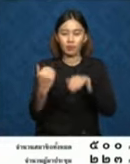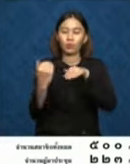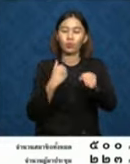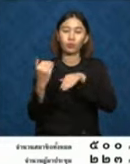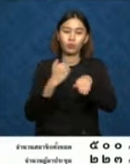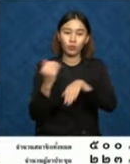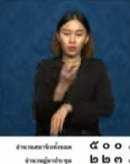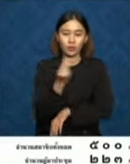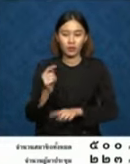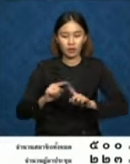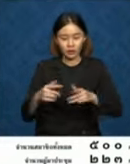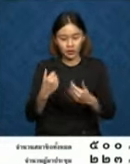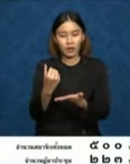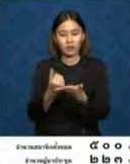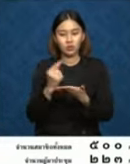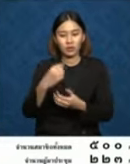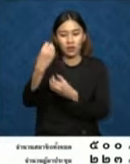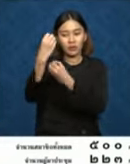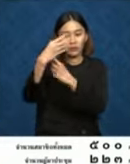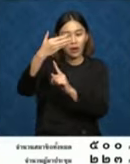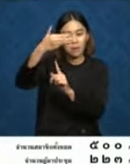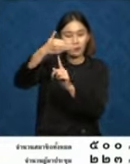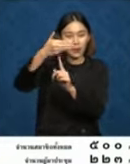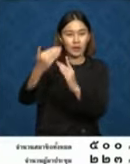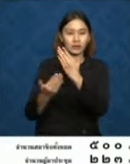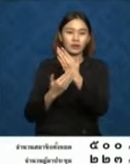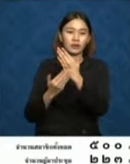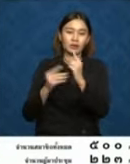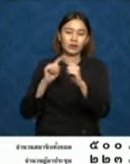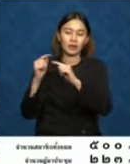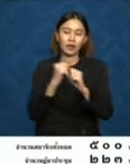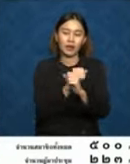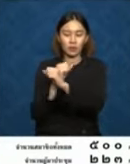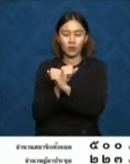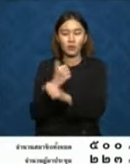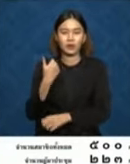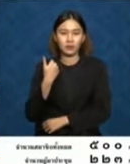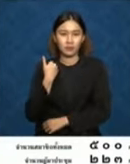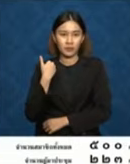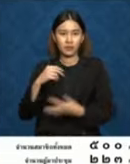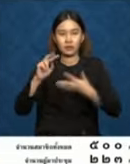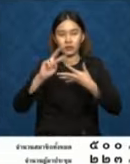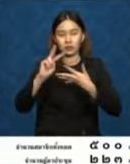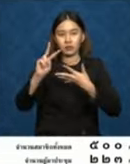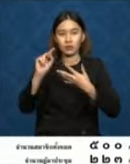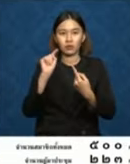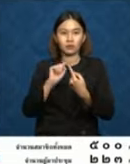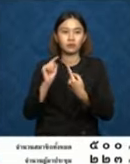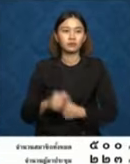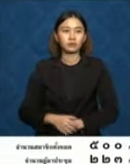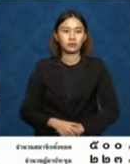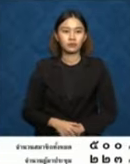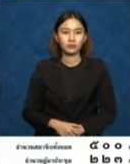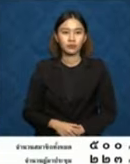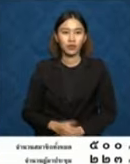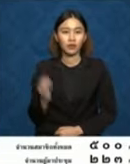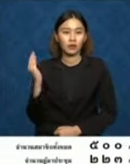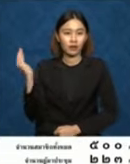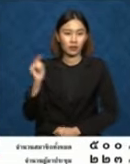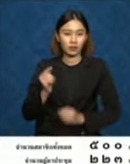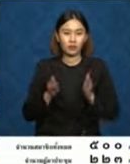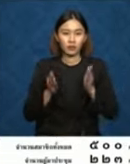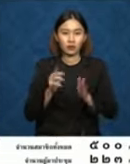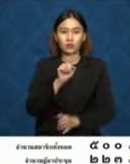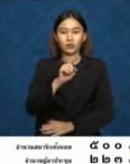นะครับแต่ช่วยติดไฟติดป้ายเตือนต่างๆเพื่อให้ปลอดภัยยิ่งขึ้นนะครับเรื่องที่2ครับสไลด์ถัดไปครับอันนี้คือทางหล